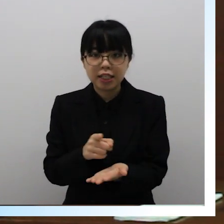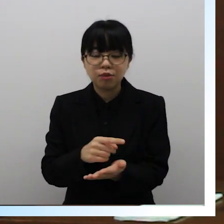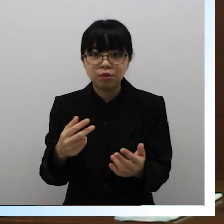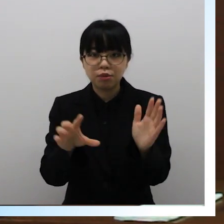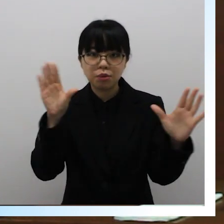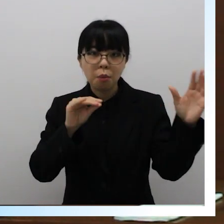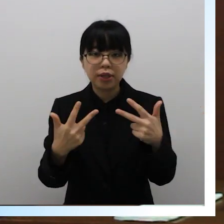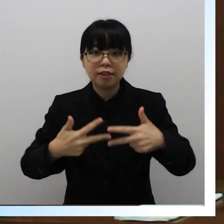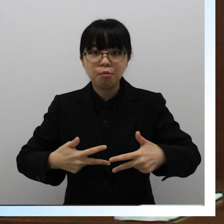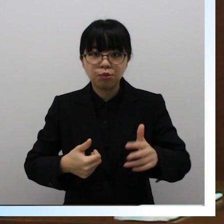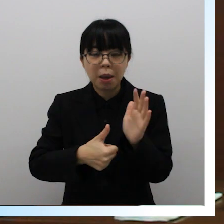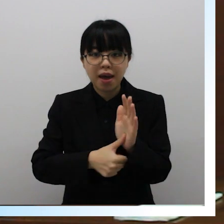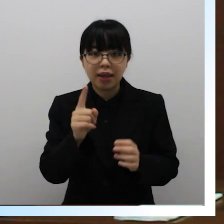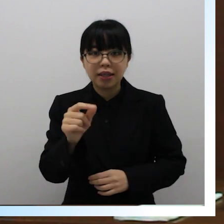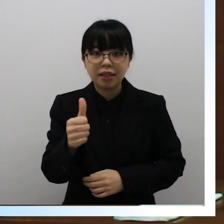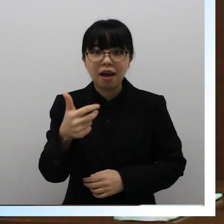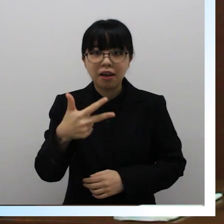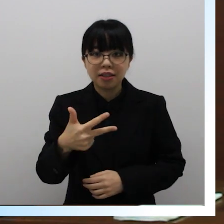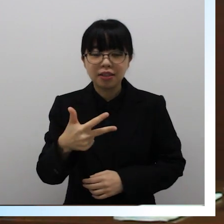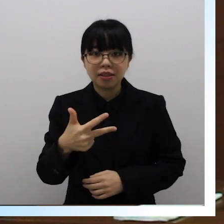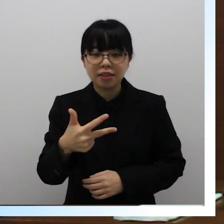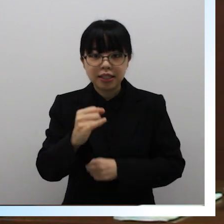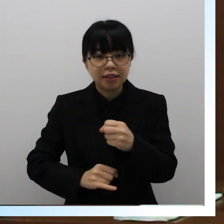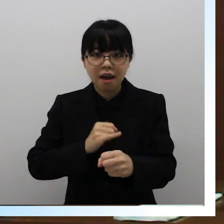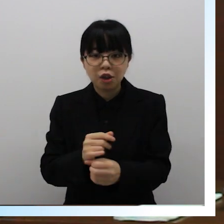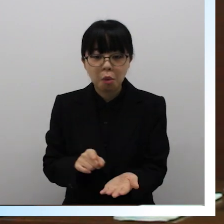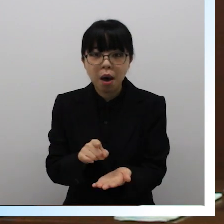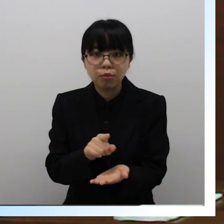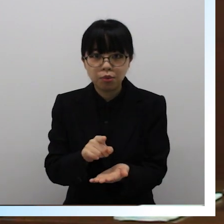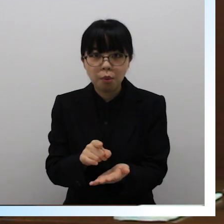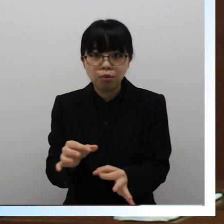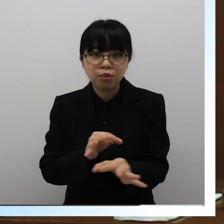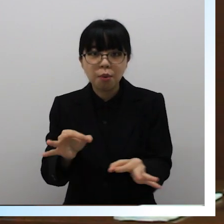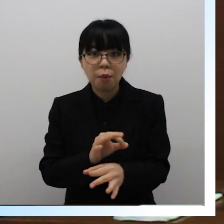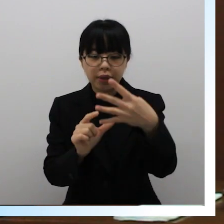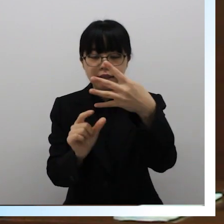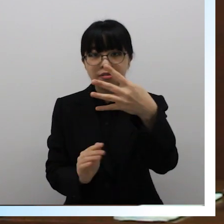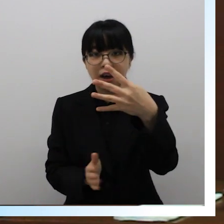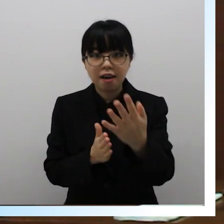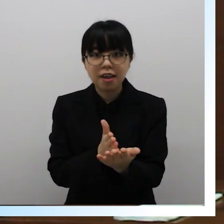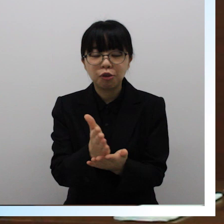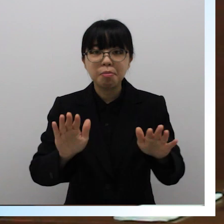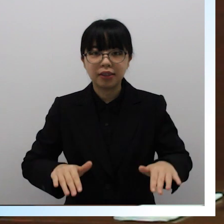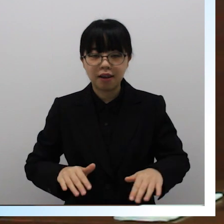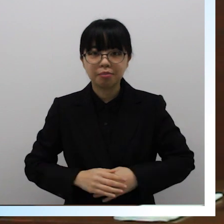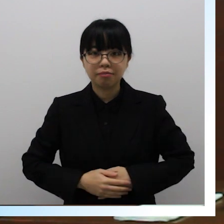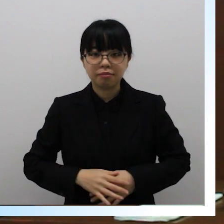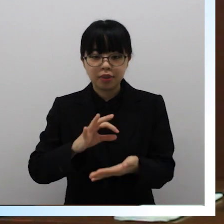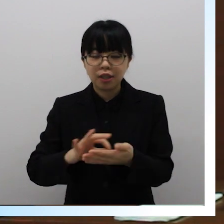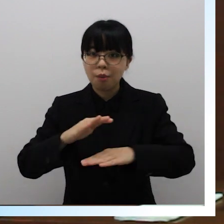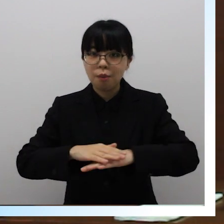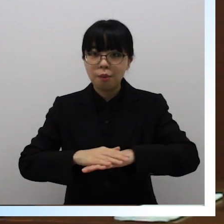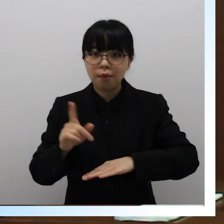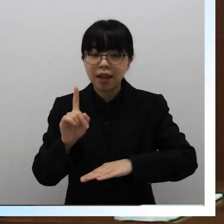ウェブマップの運用を4月から開始いたしました。 利用の方法につきましては、市の公式